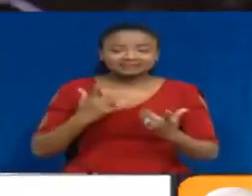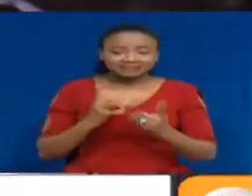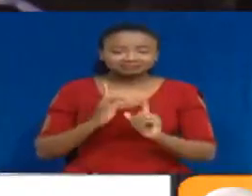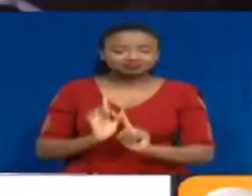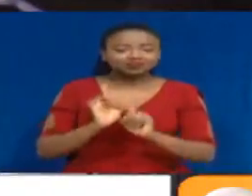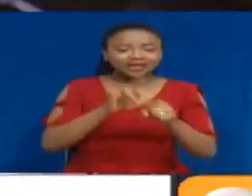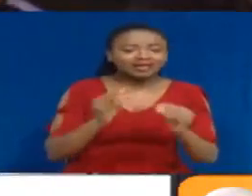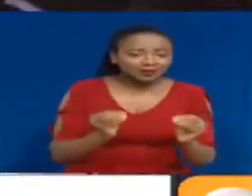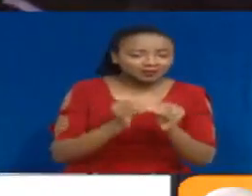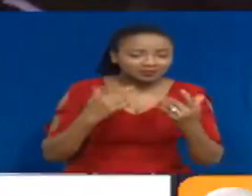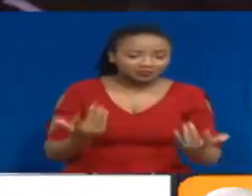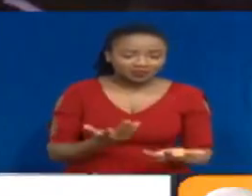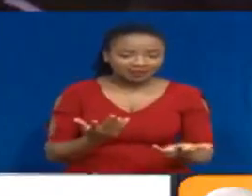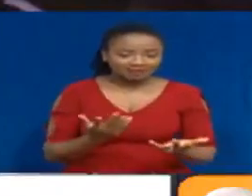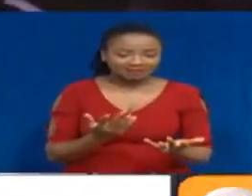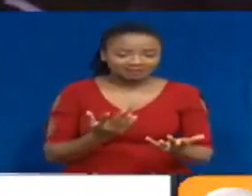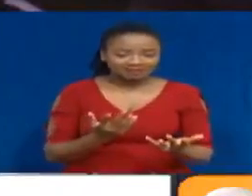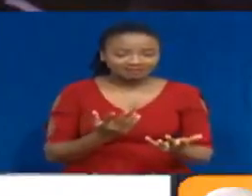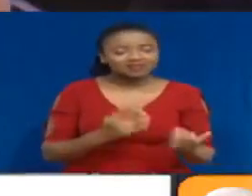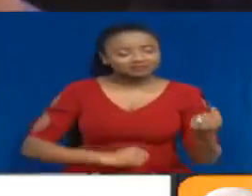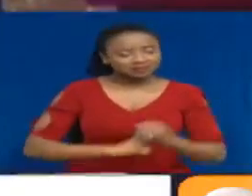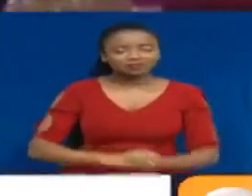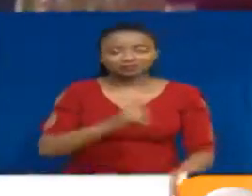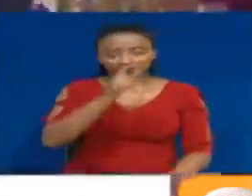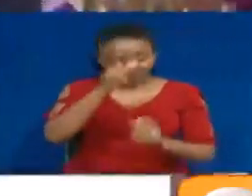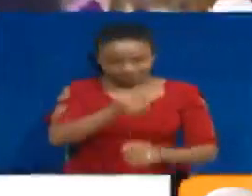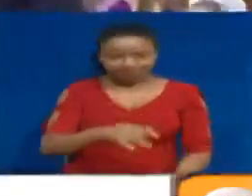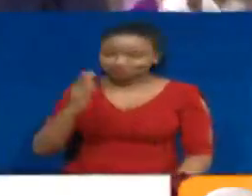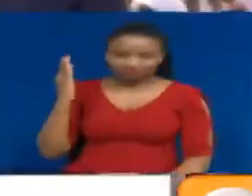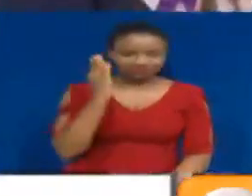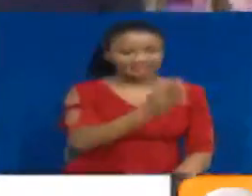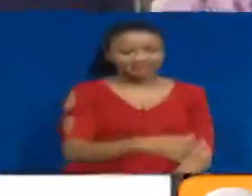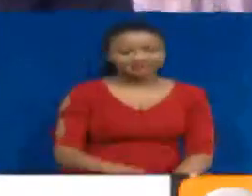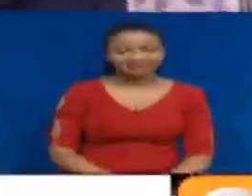man in one direction. Upande moja.